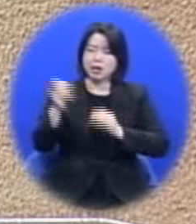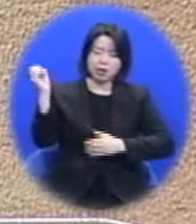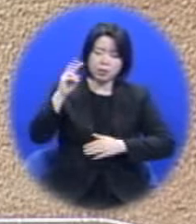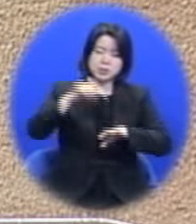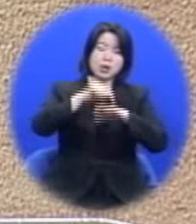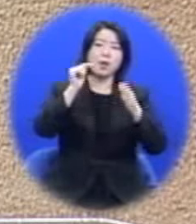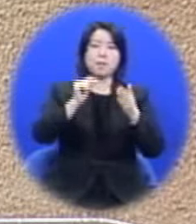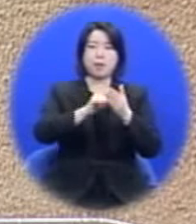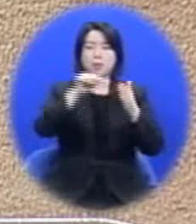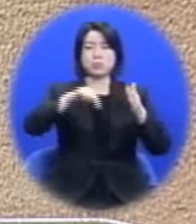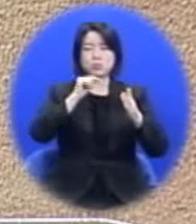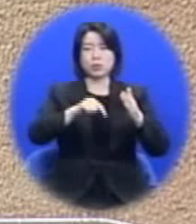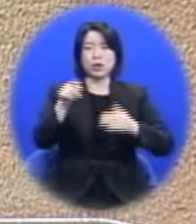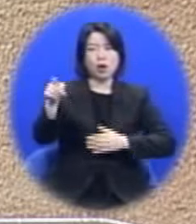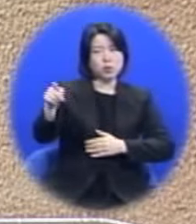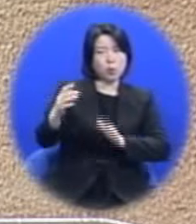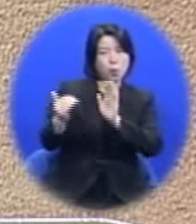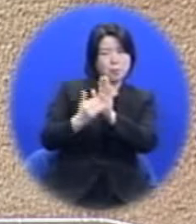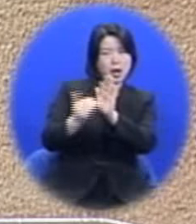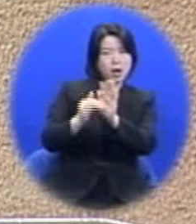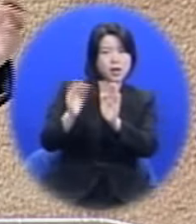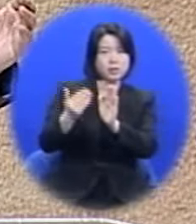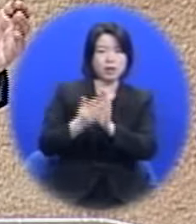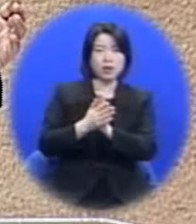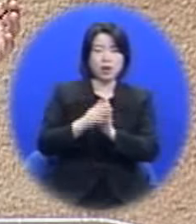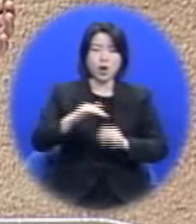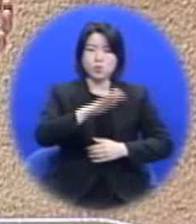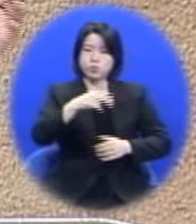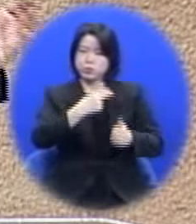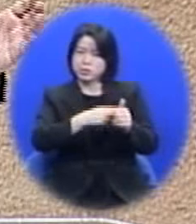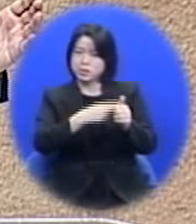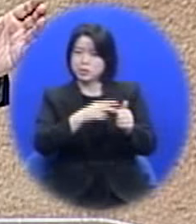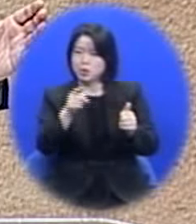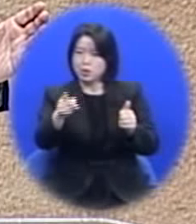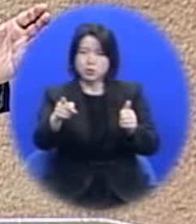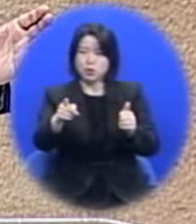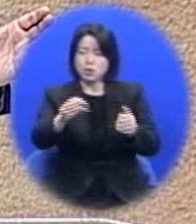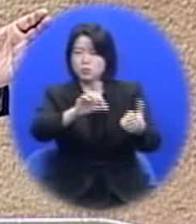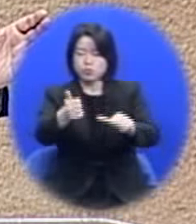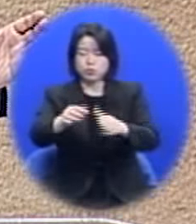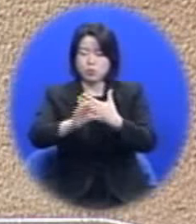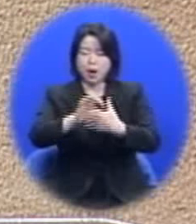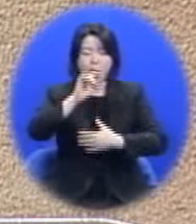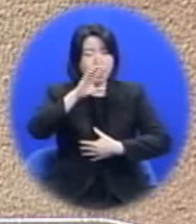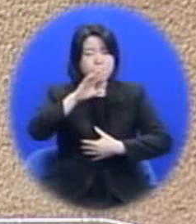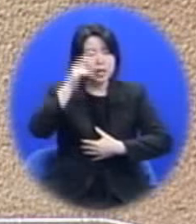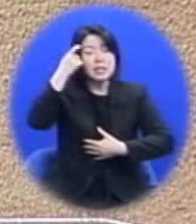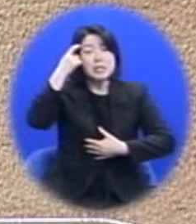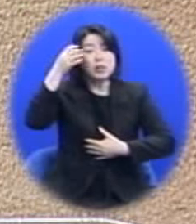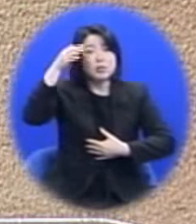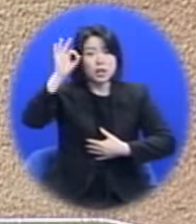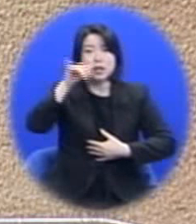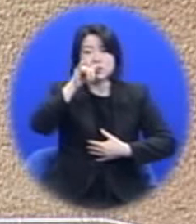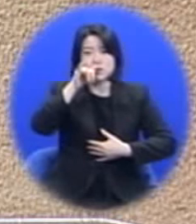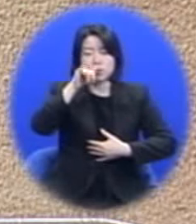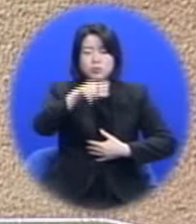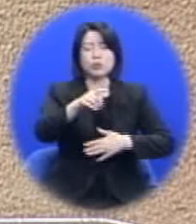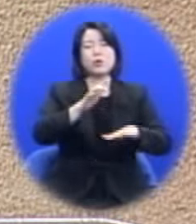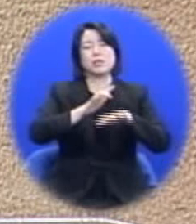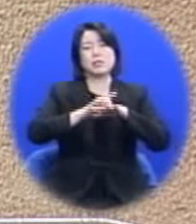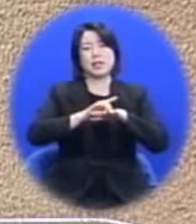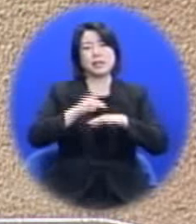마음속에 아 이거 막아야지. 우리 선생님 저럼 안 되시지. 근데 그게 사탄이 주는